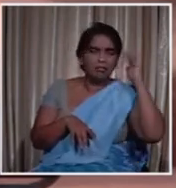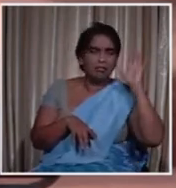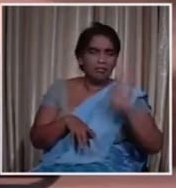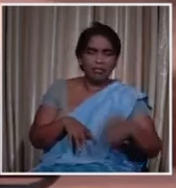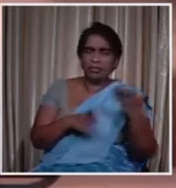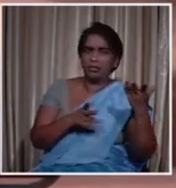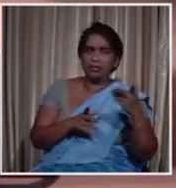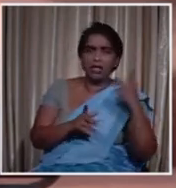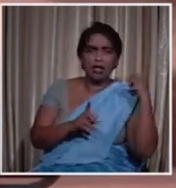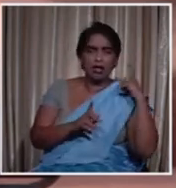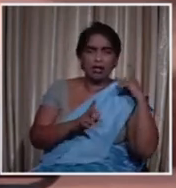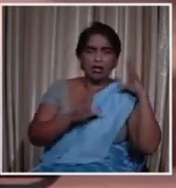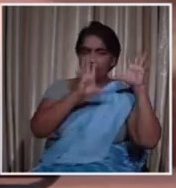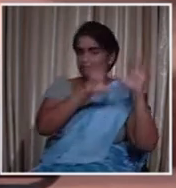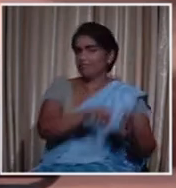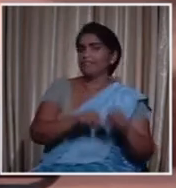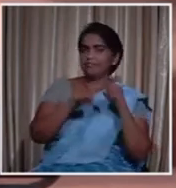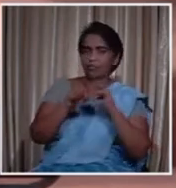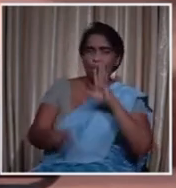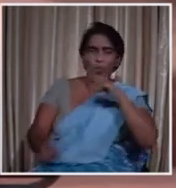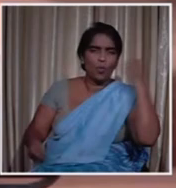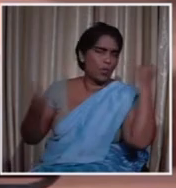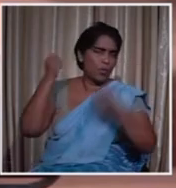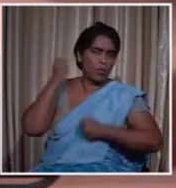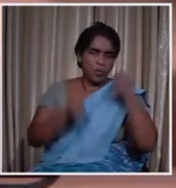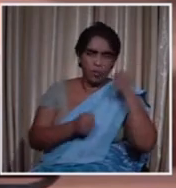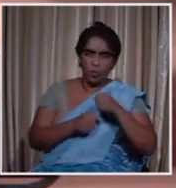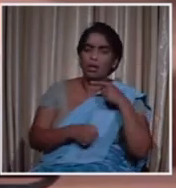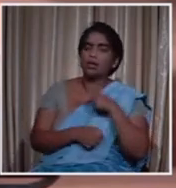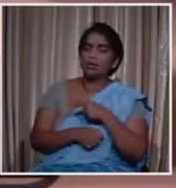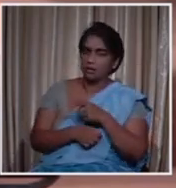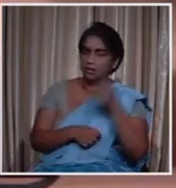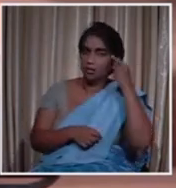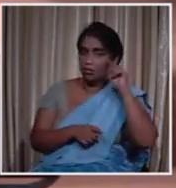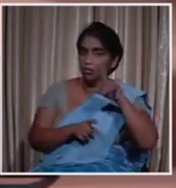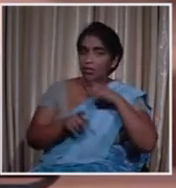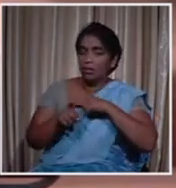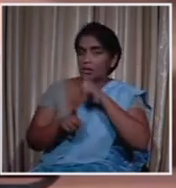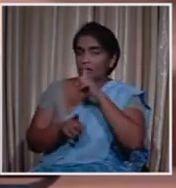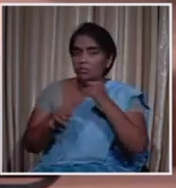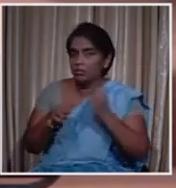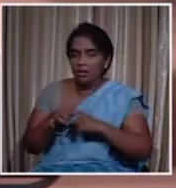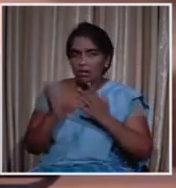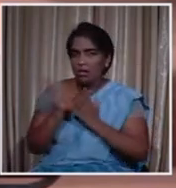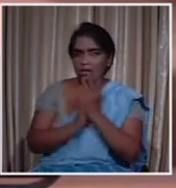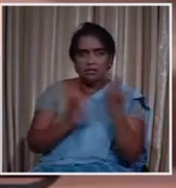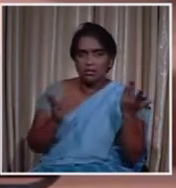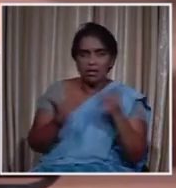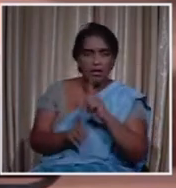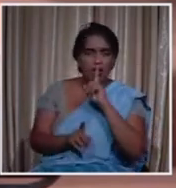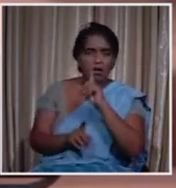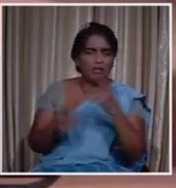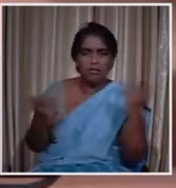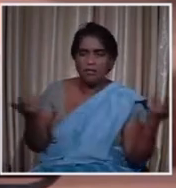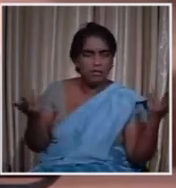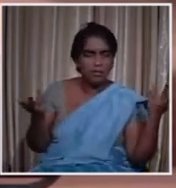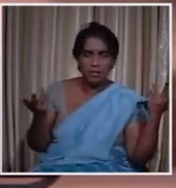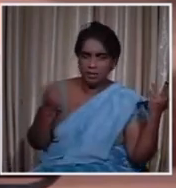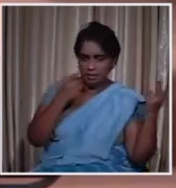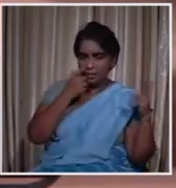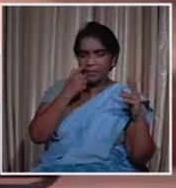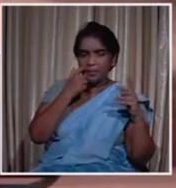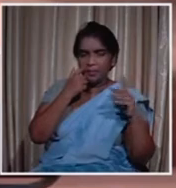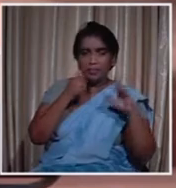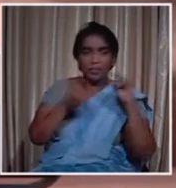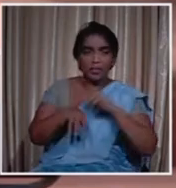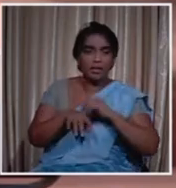இராணுவம் கொண்டு சென்று தாக்கினால் யாராவது கேட்பது நியாயம்தானே? அவ்வாறு கேட்க முடியாதா? நான் அந்த இரவு 10:30 போல